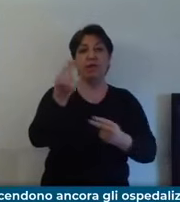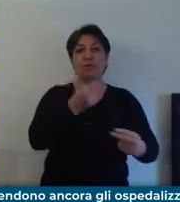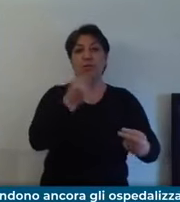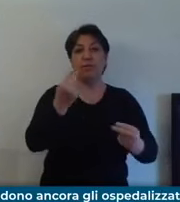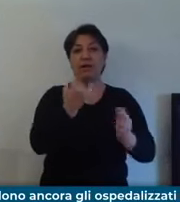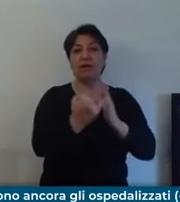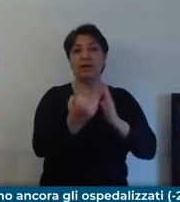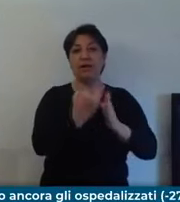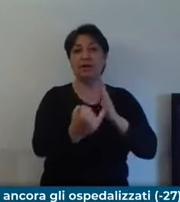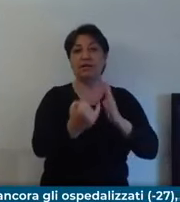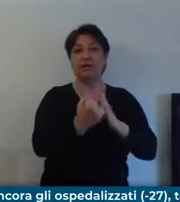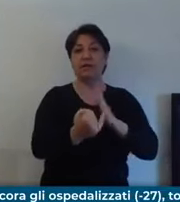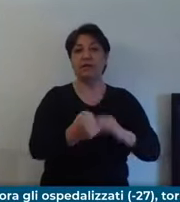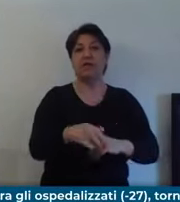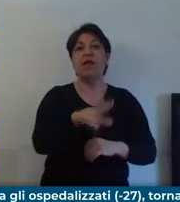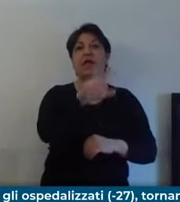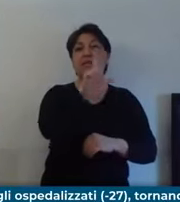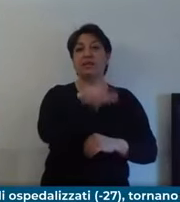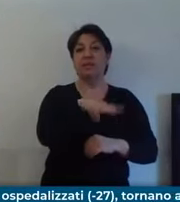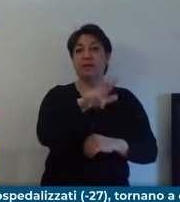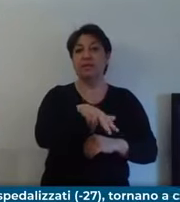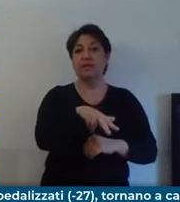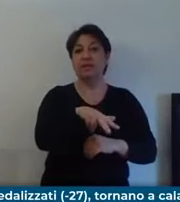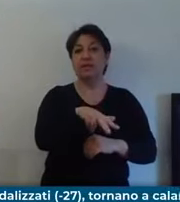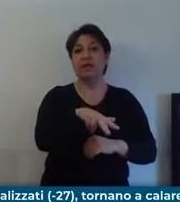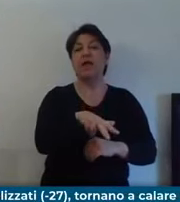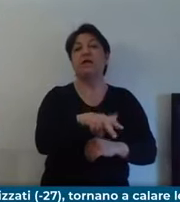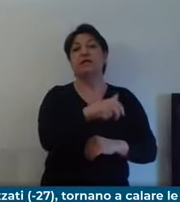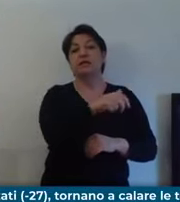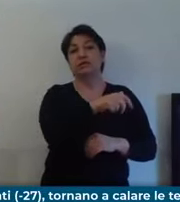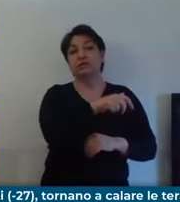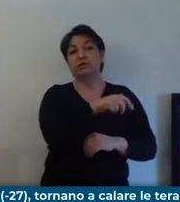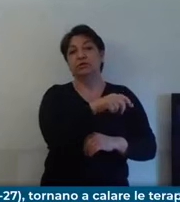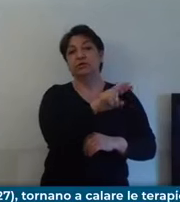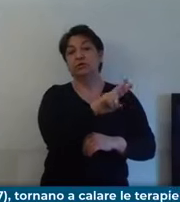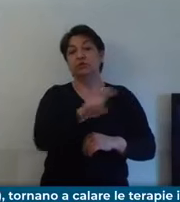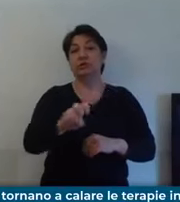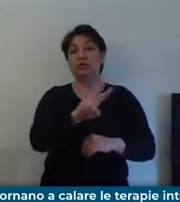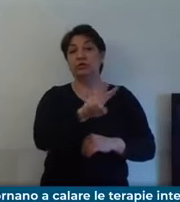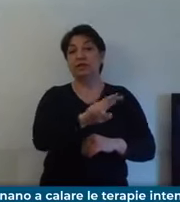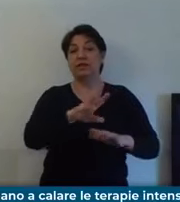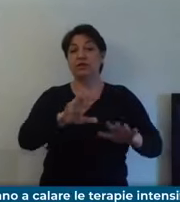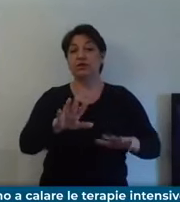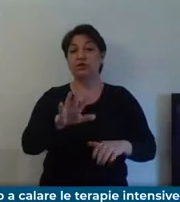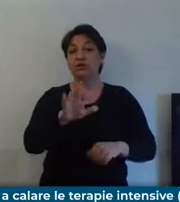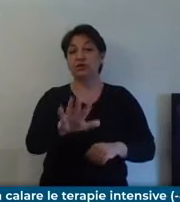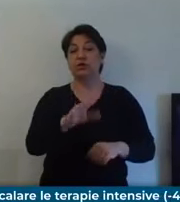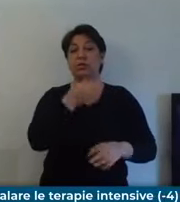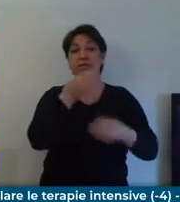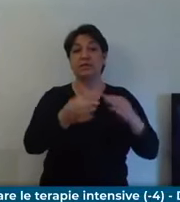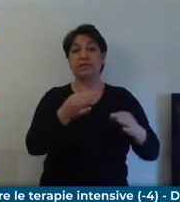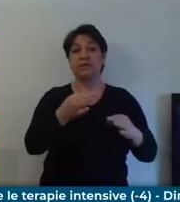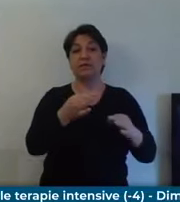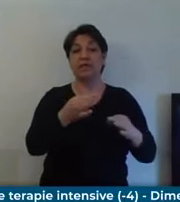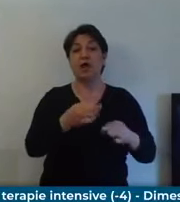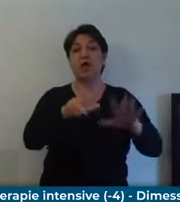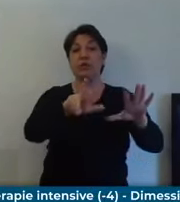a 3.125, sono più 84. Scendono i soggetti in sorveglianza attiva,